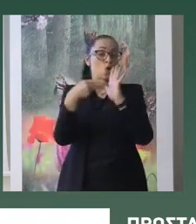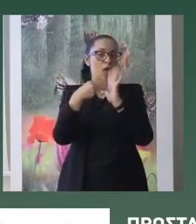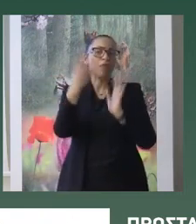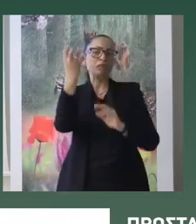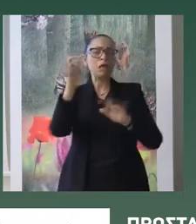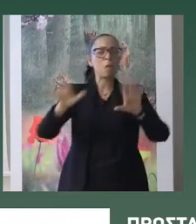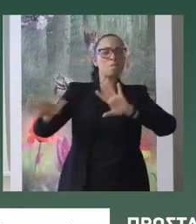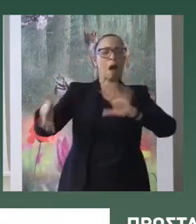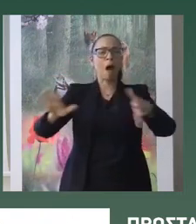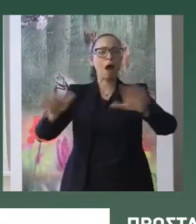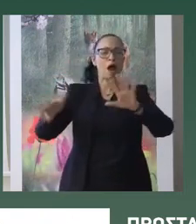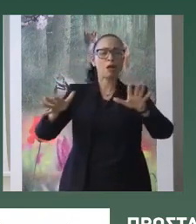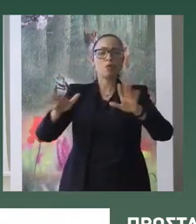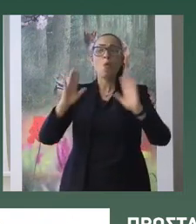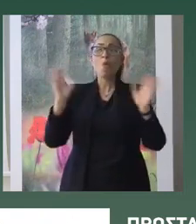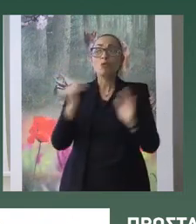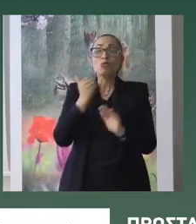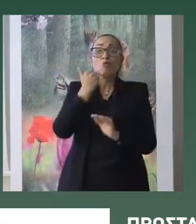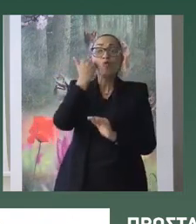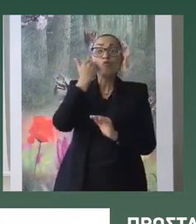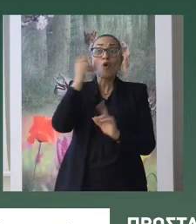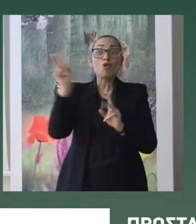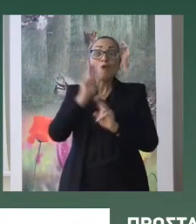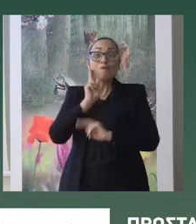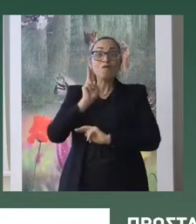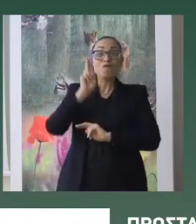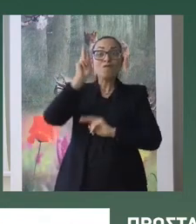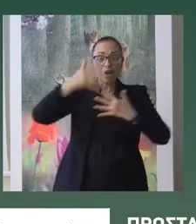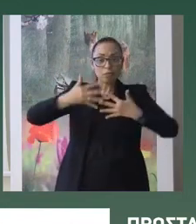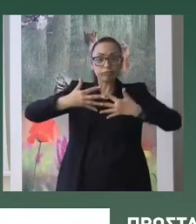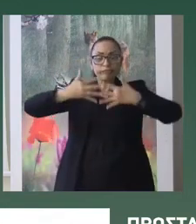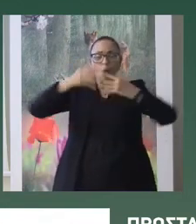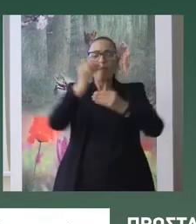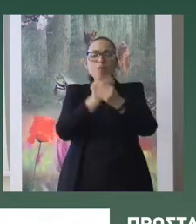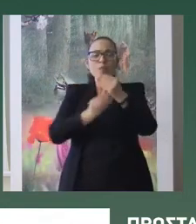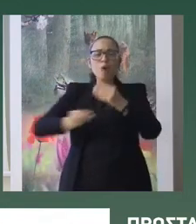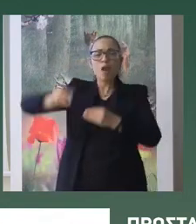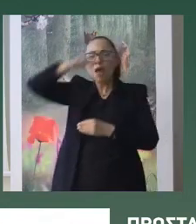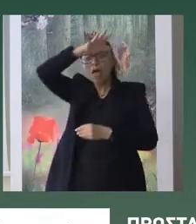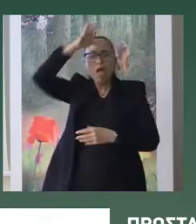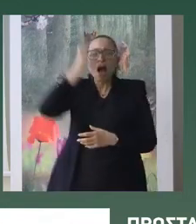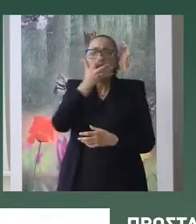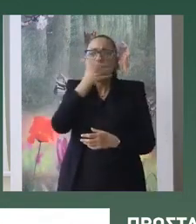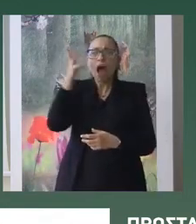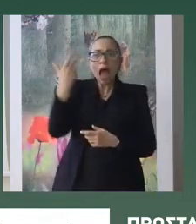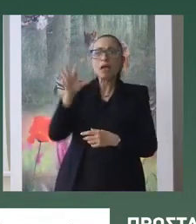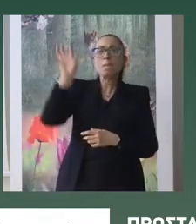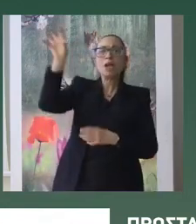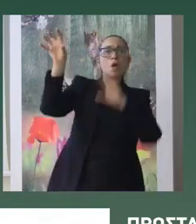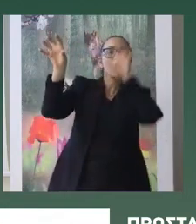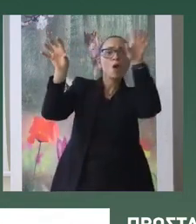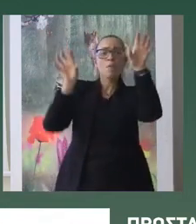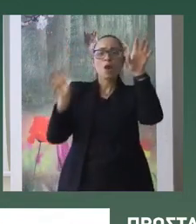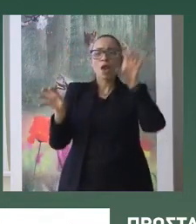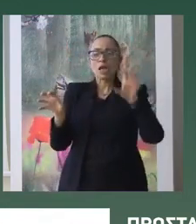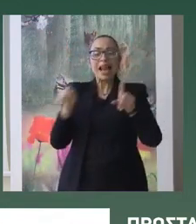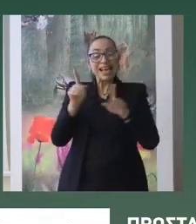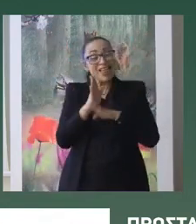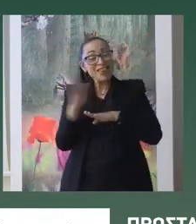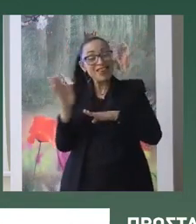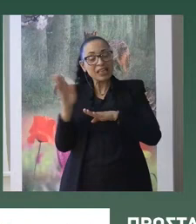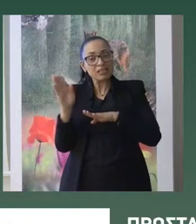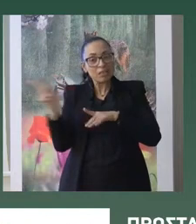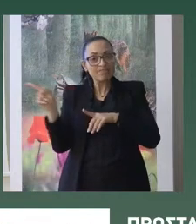Το 2040, πέστε περίπου, όσο πιο κόκκινη η αποτύπωση, τόσοι περισσότεροι κάψονες θα εμφανίζονται σε διάφορες περιοχές. Και εκεί η δεξιά είναι